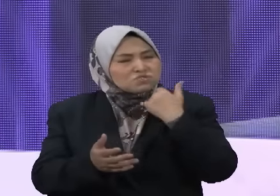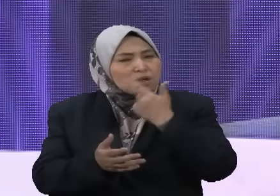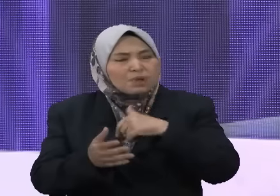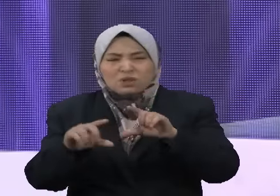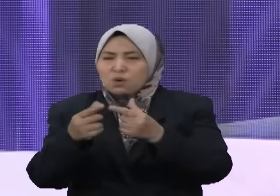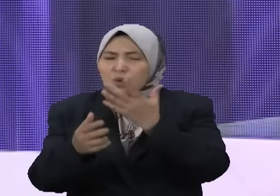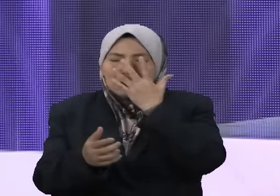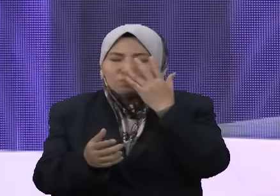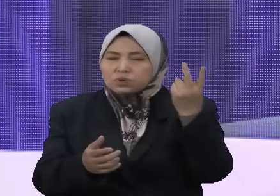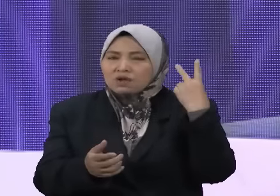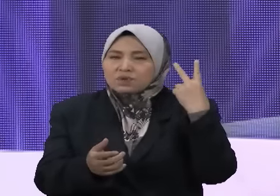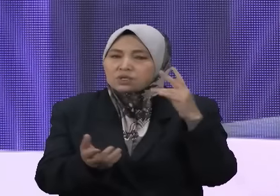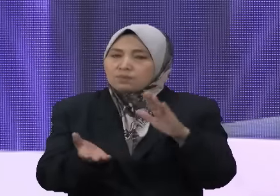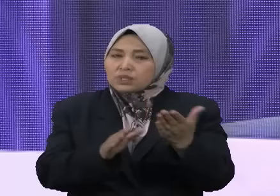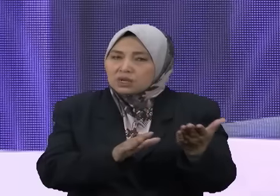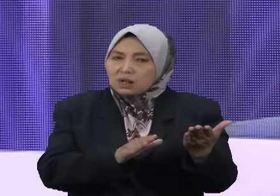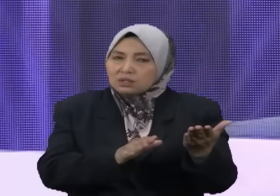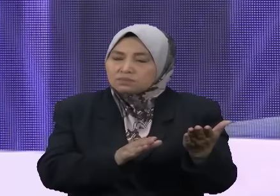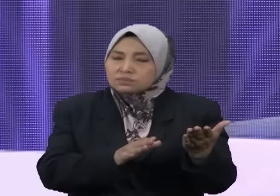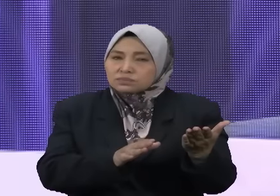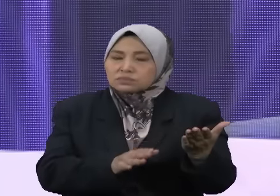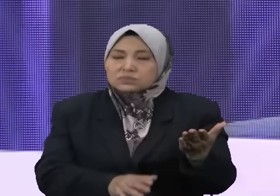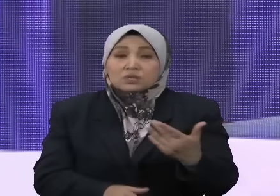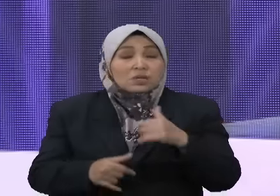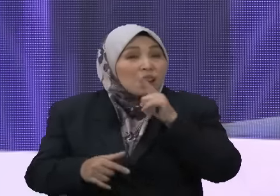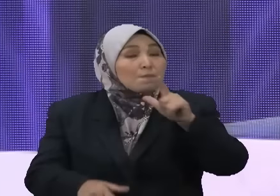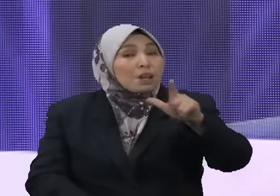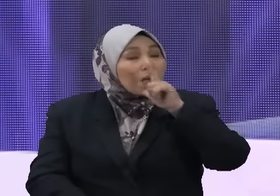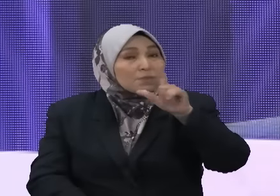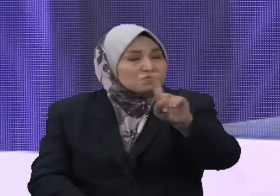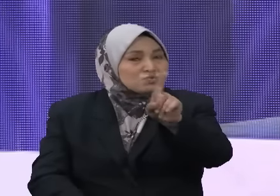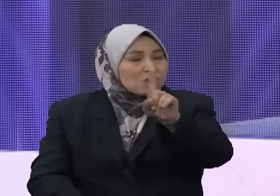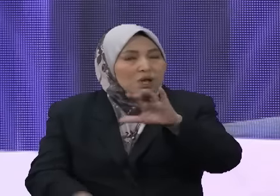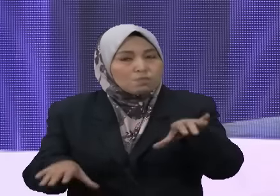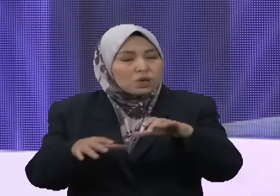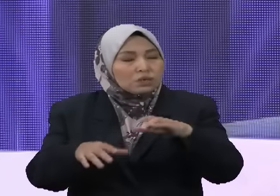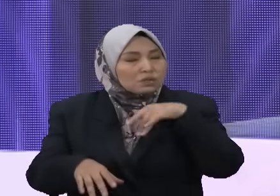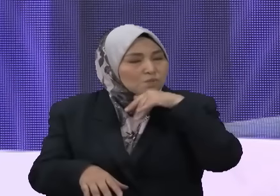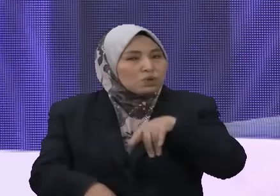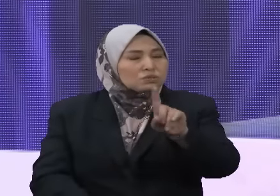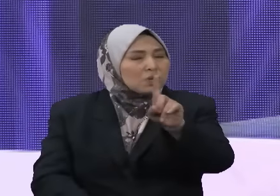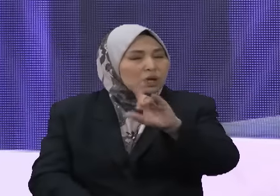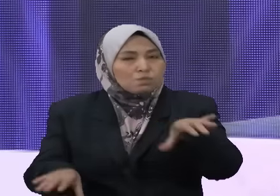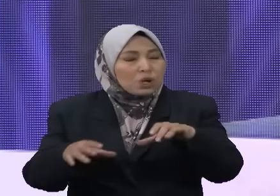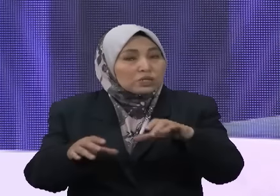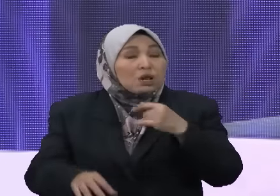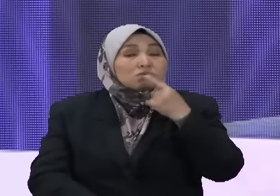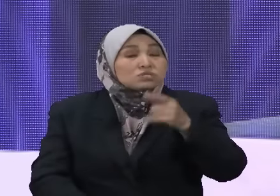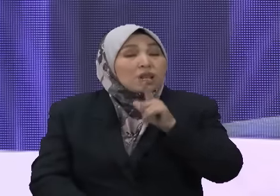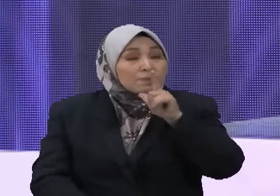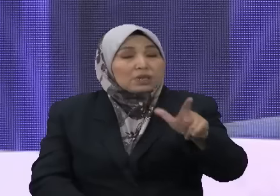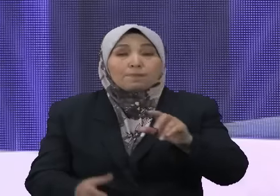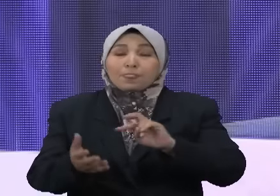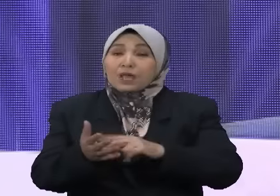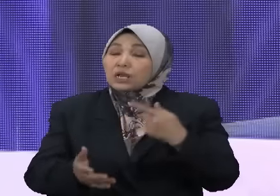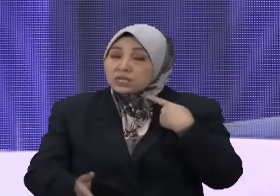golongan munafik yang yang meninggal abada maksudnya selama-lamanya jangan buat kamu wahai Muhammad jangan buat maksud dia kalau kata selama-lamanya